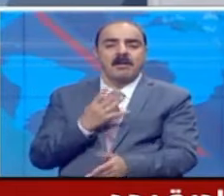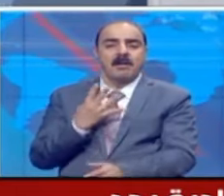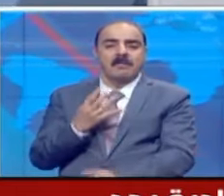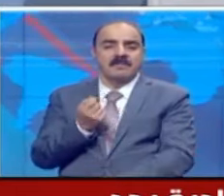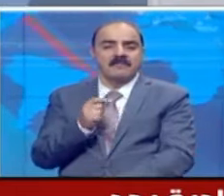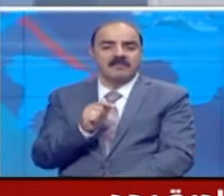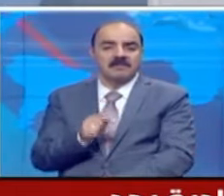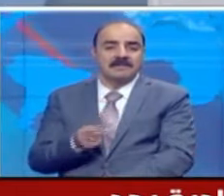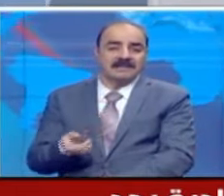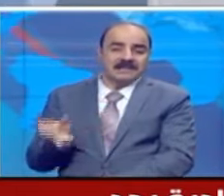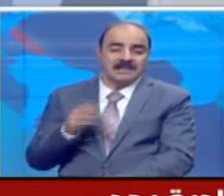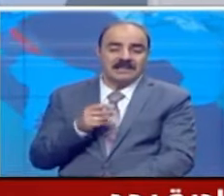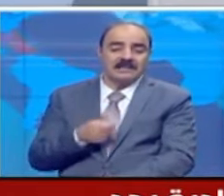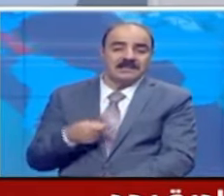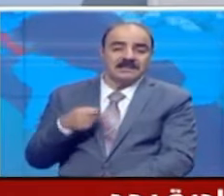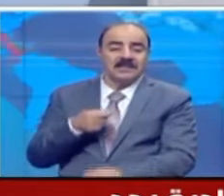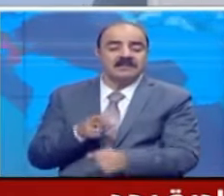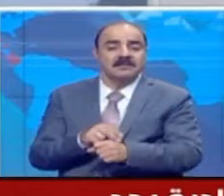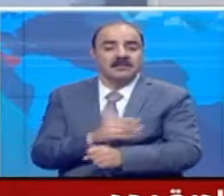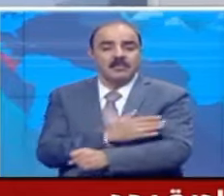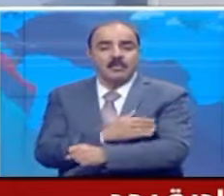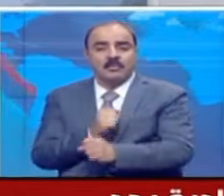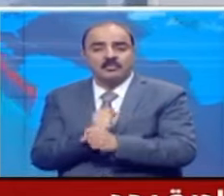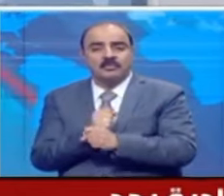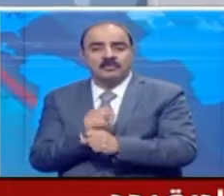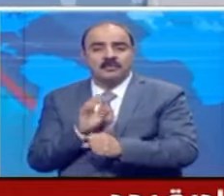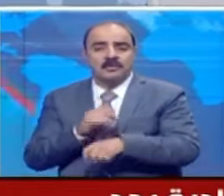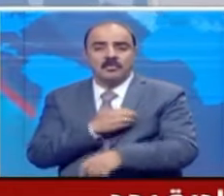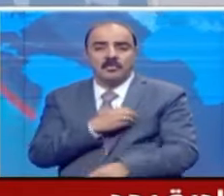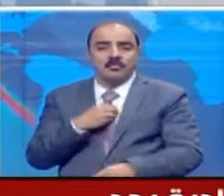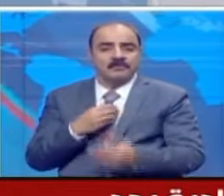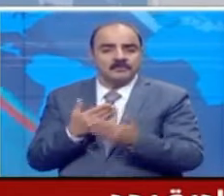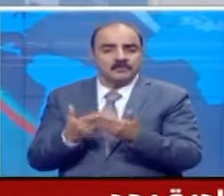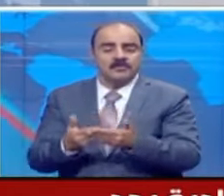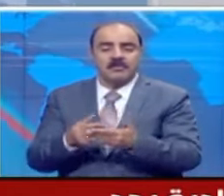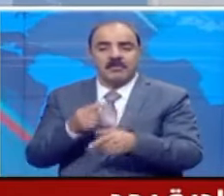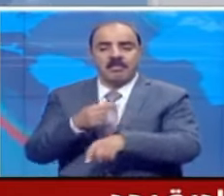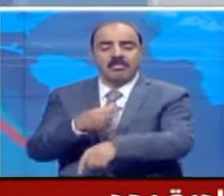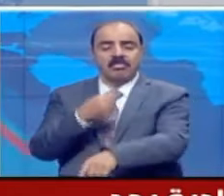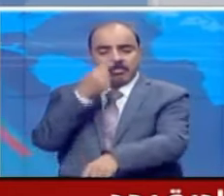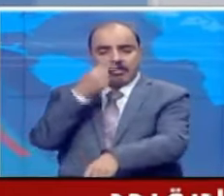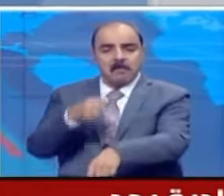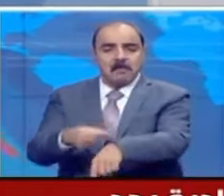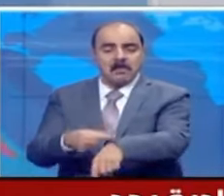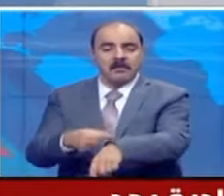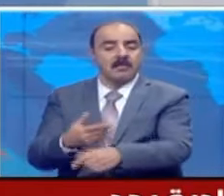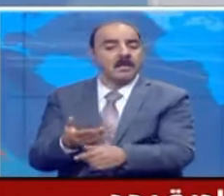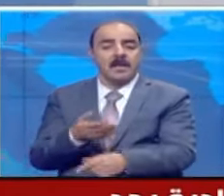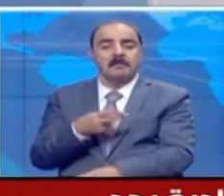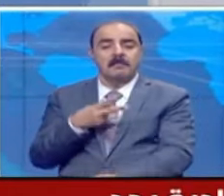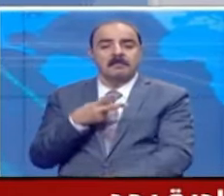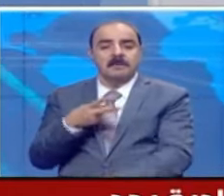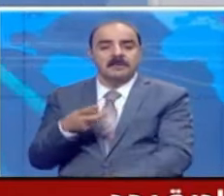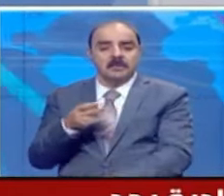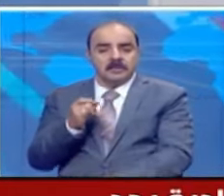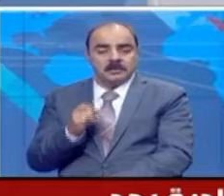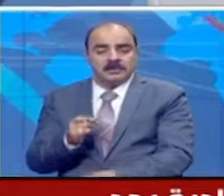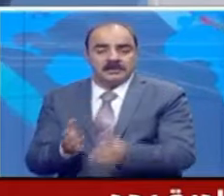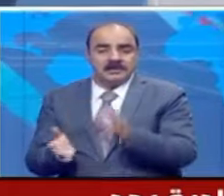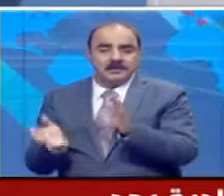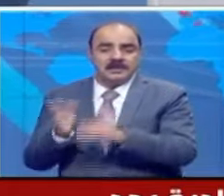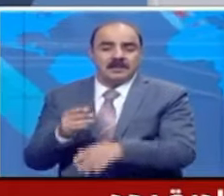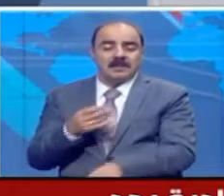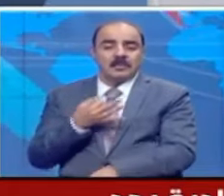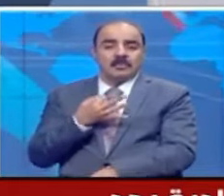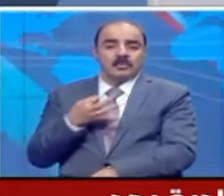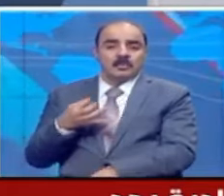و4.5 مليار جنيه لإقرار زيادة إضافية لأعضاء المهن الطبية وهيئات التمريض تتراوح من 250